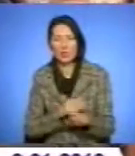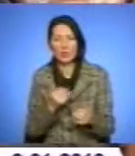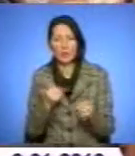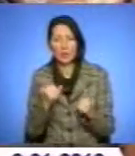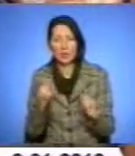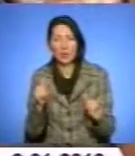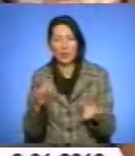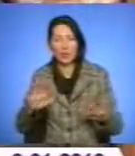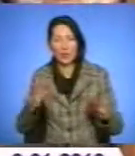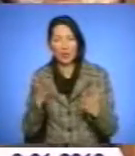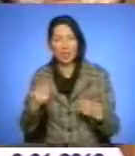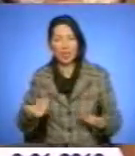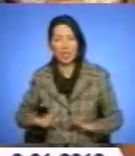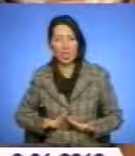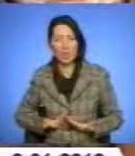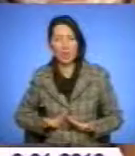випадки життя.